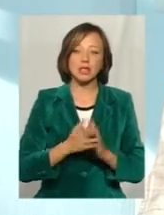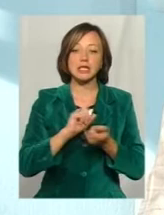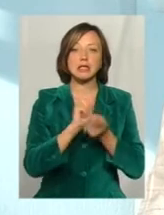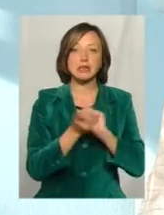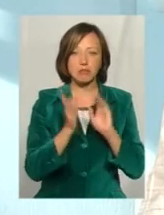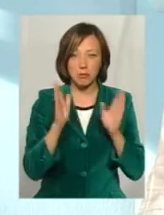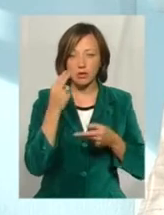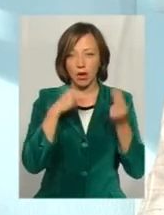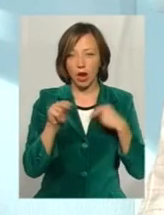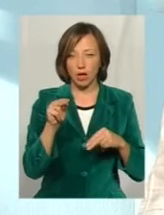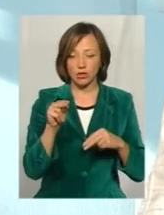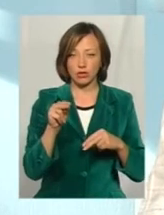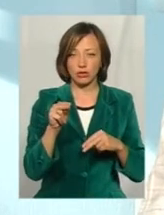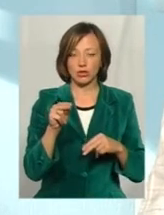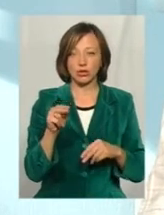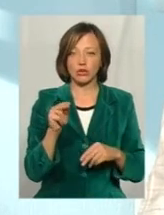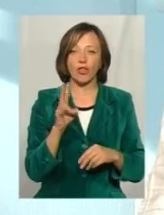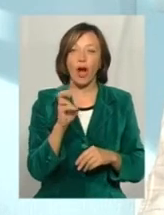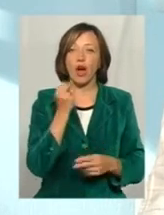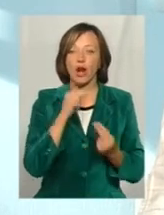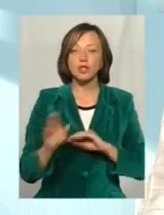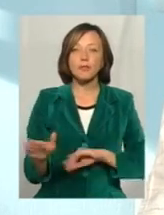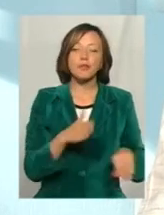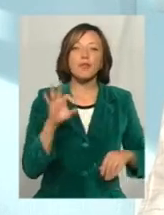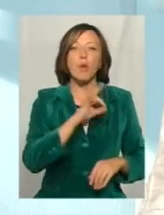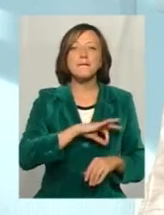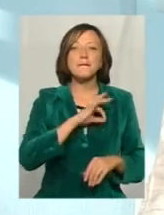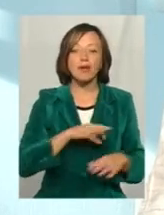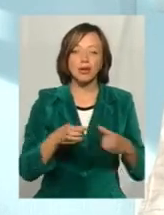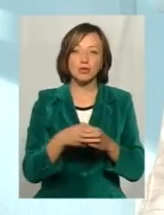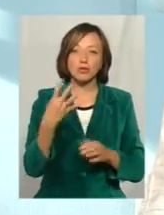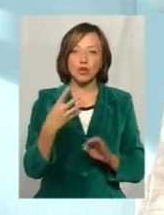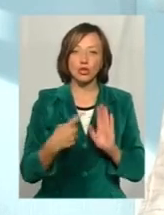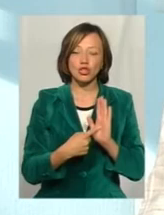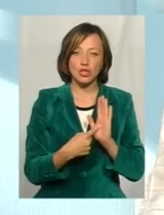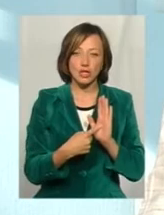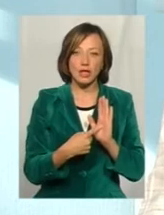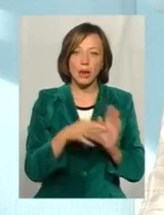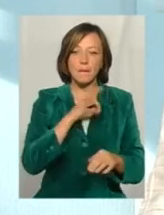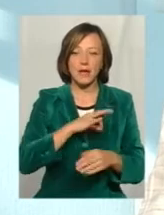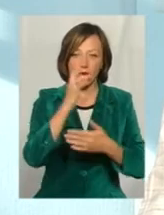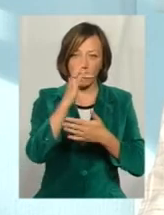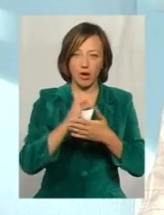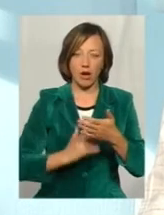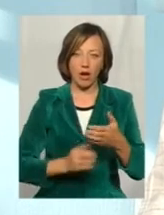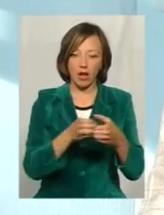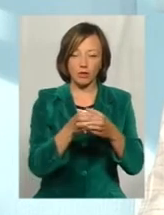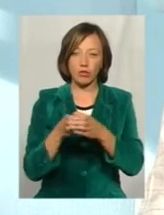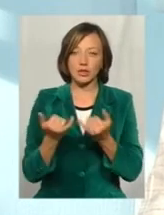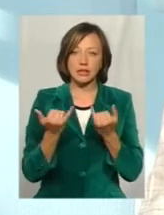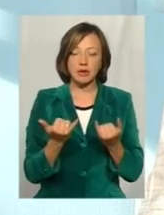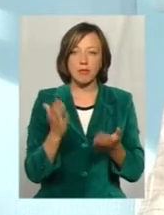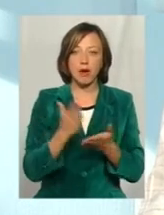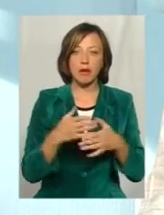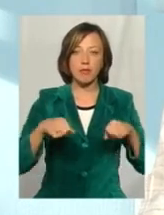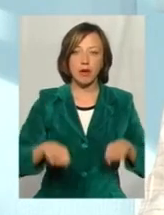зміниться в кращий бік. Що стосується пільгових категорій, приблизно 46 пільгових категорій сьогодні – це ті, які